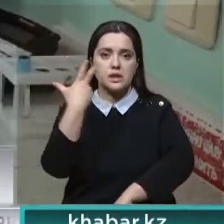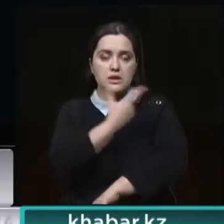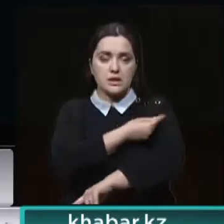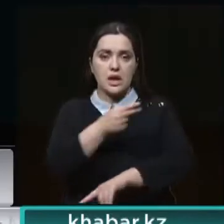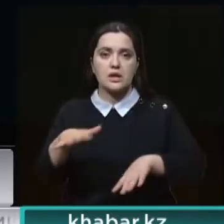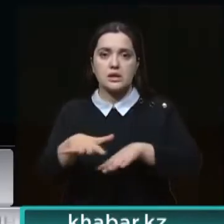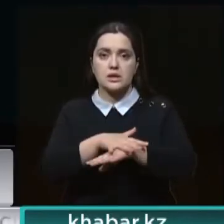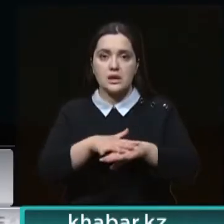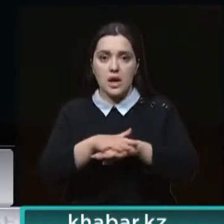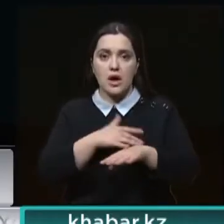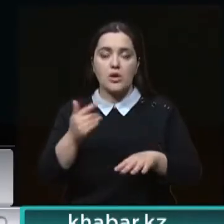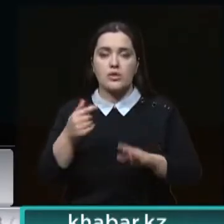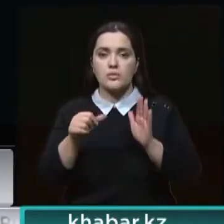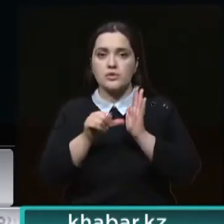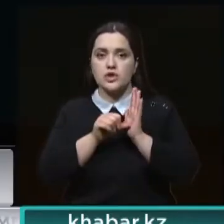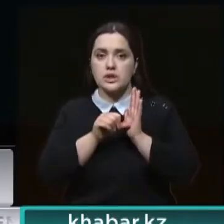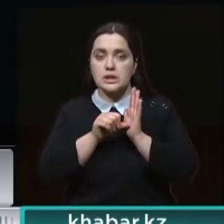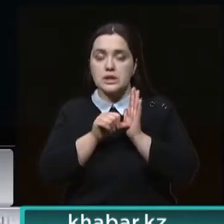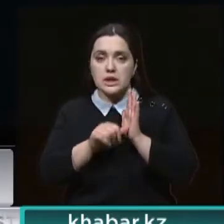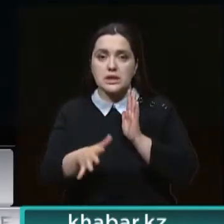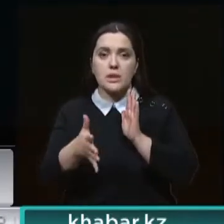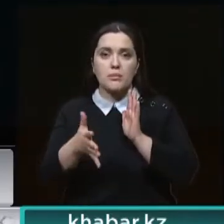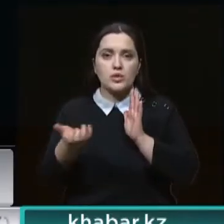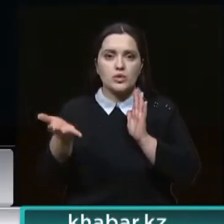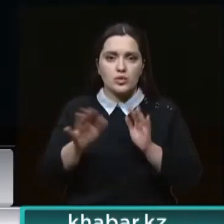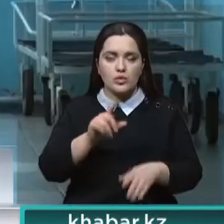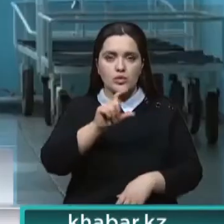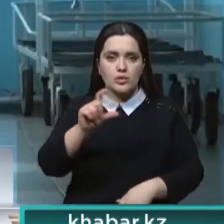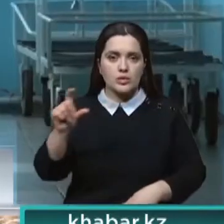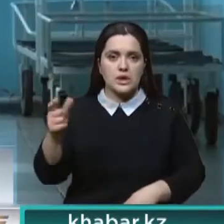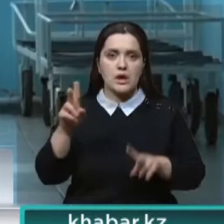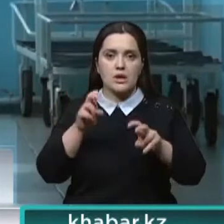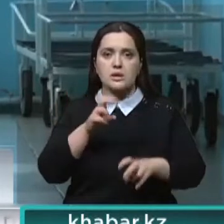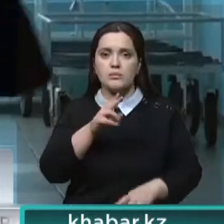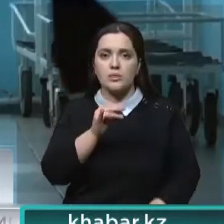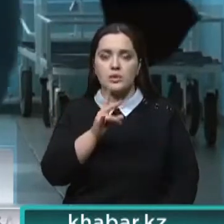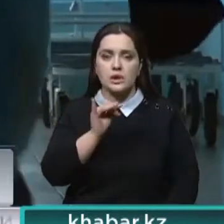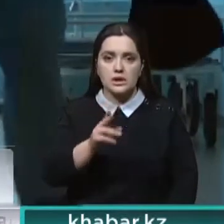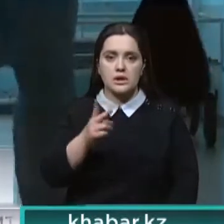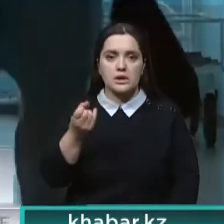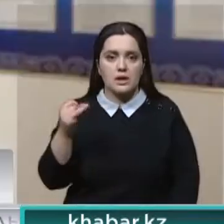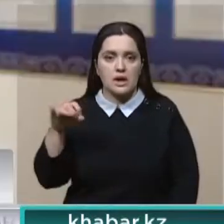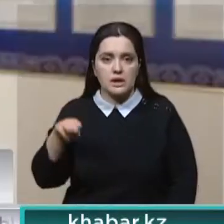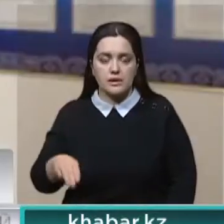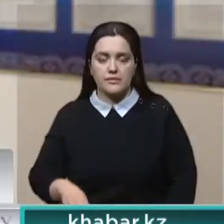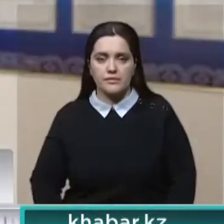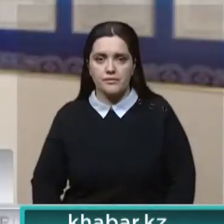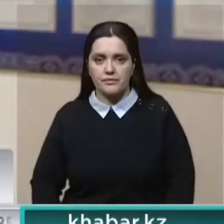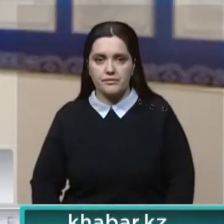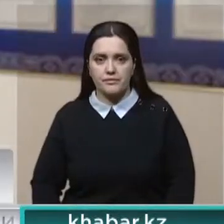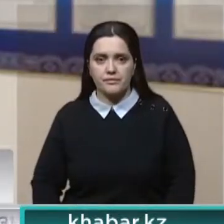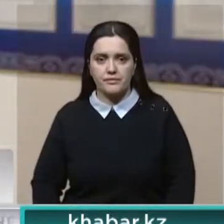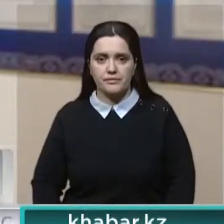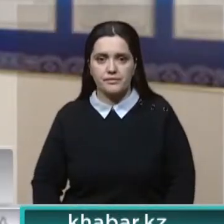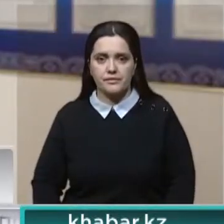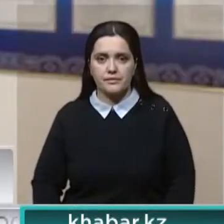приступили к ревакцинации населения. Поступили 6500 доз препарата «Спутник Лайт». Мы